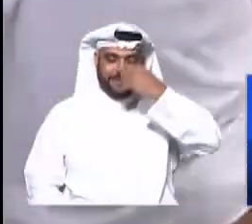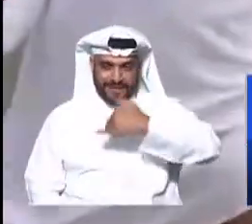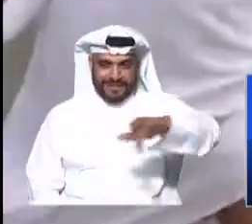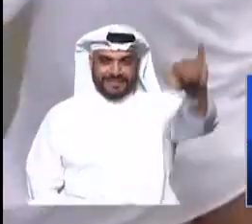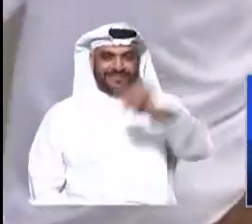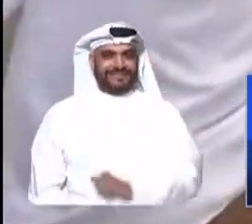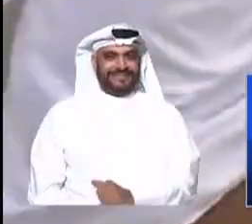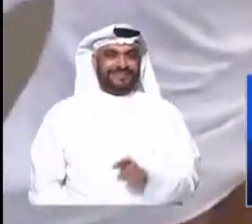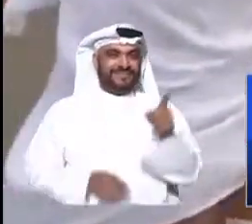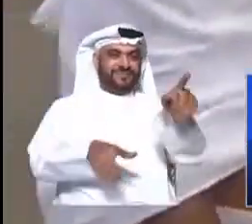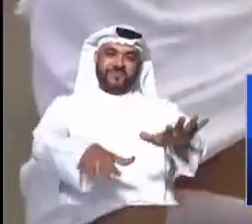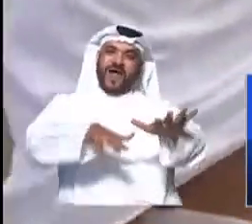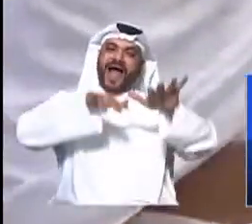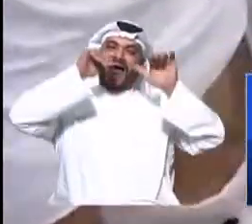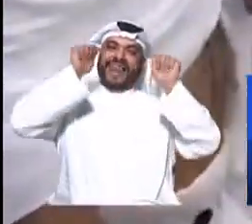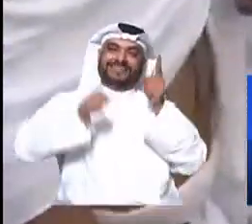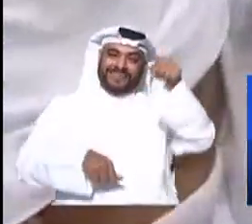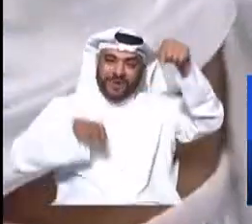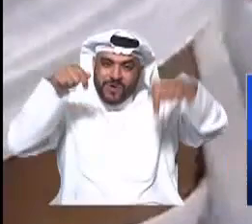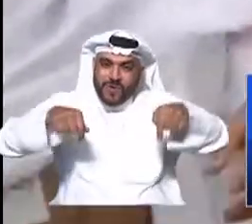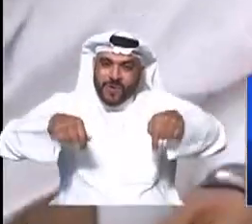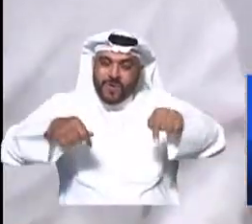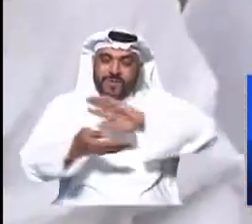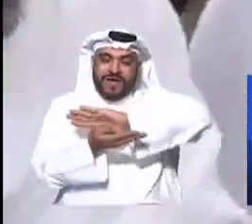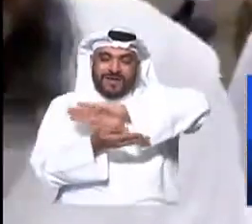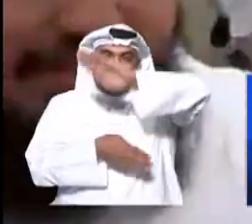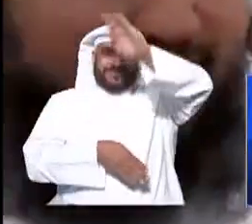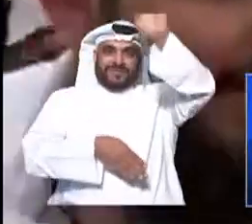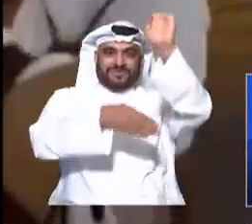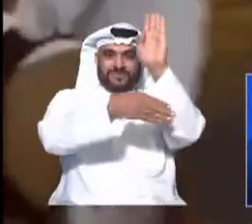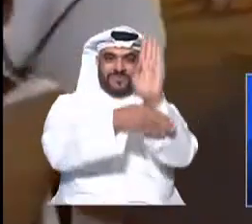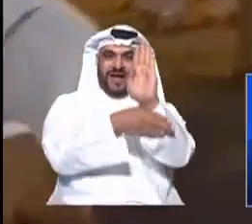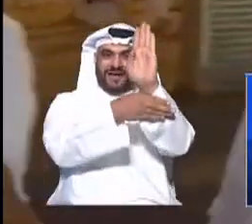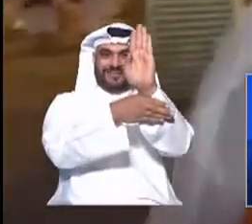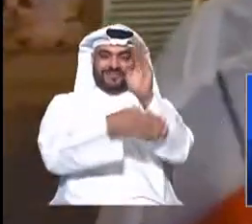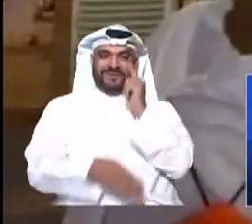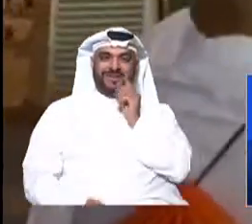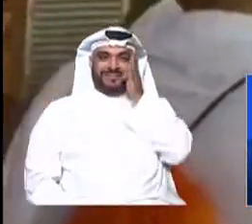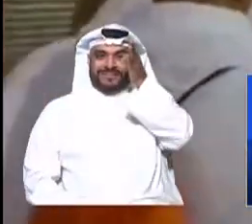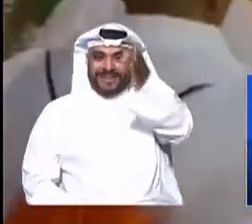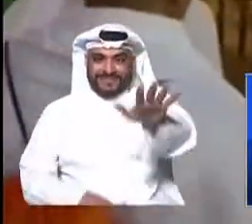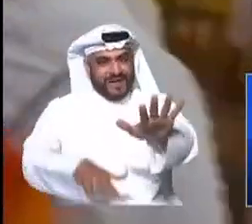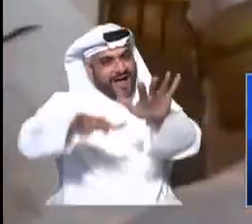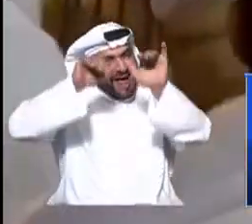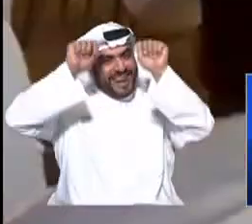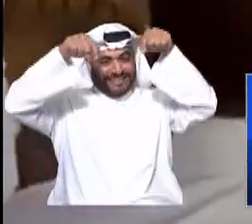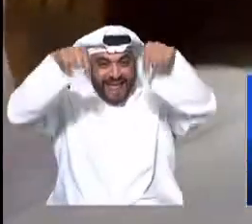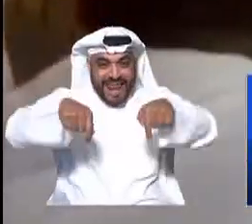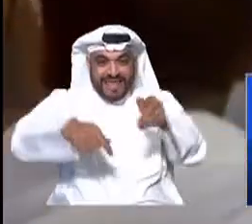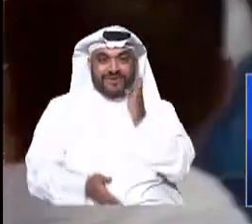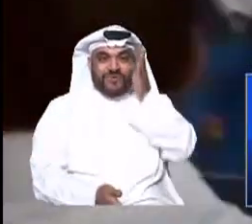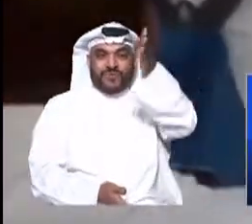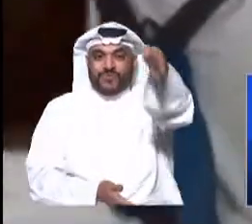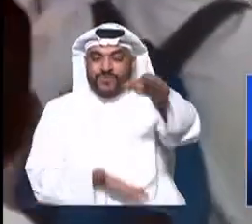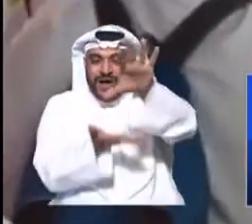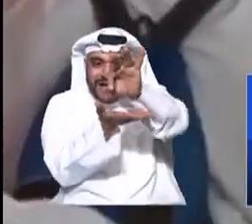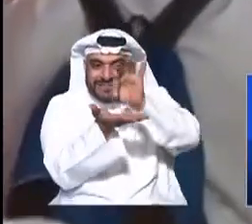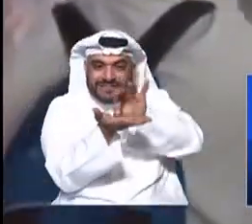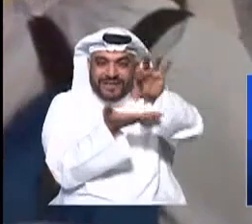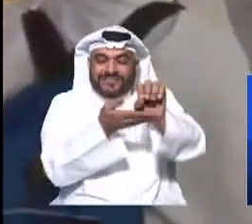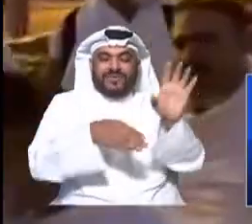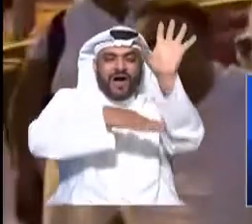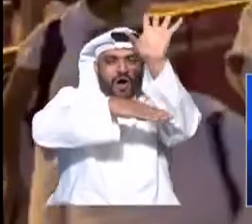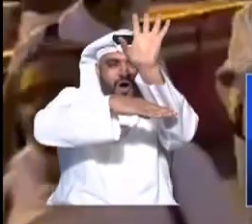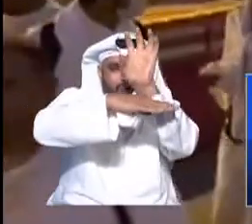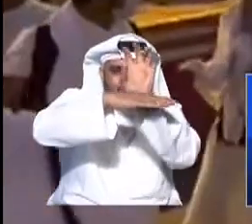بعد أن أتموا الوقوف بعرفات ركن الحج الأعظم، نفر ضيوف الرحمن إلى مشعر مزدلفة مع غروب شمس اليوم،